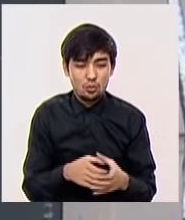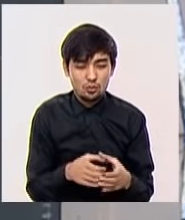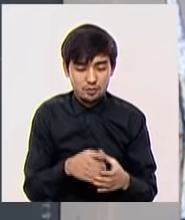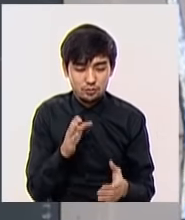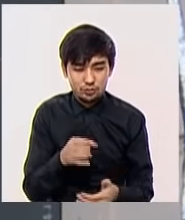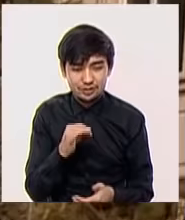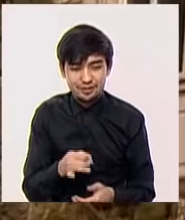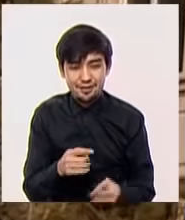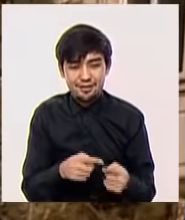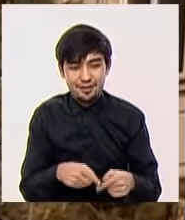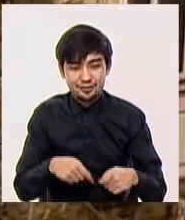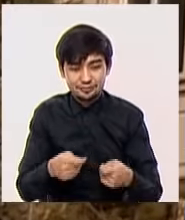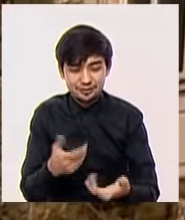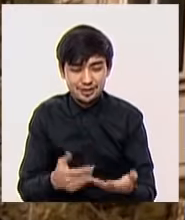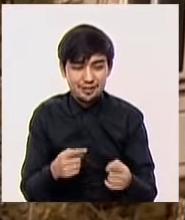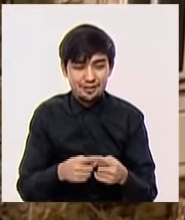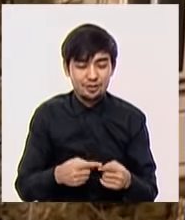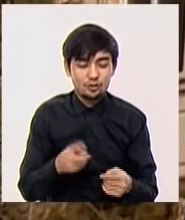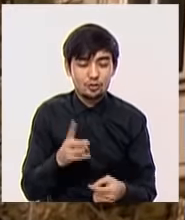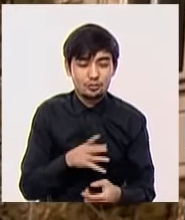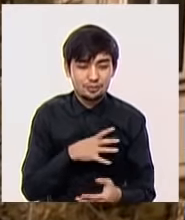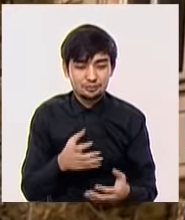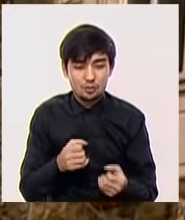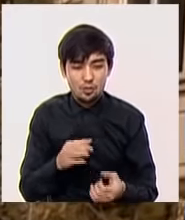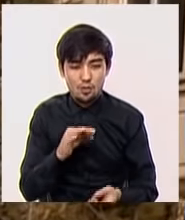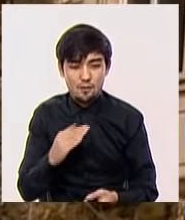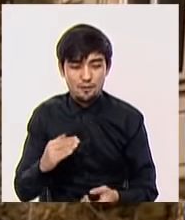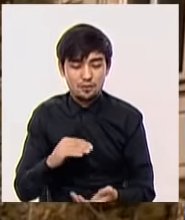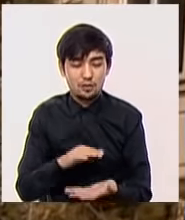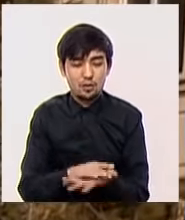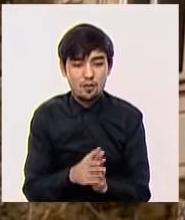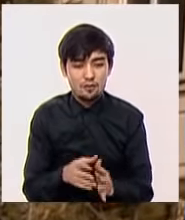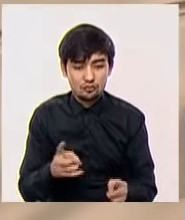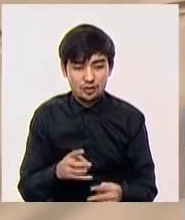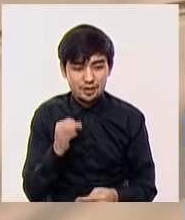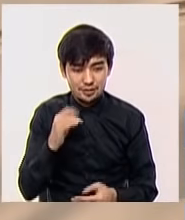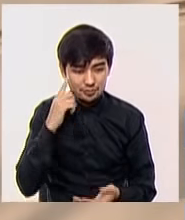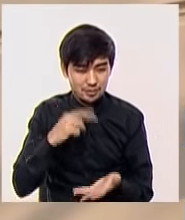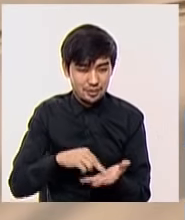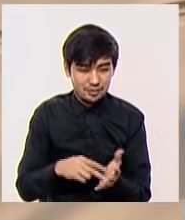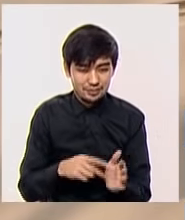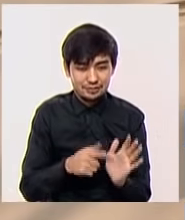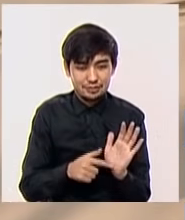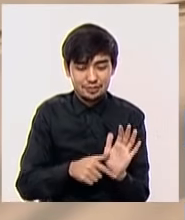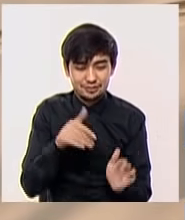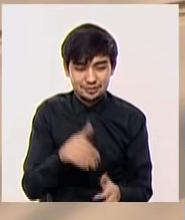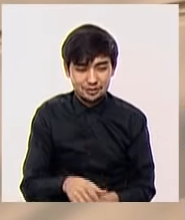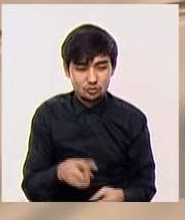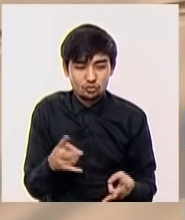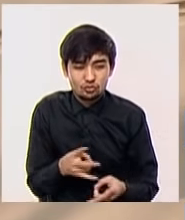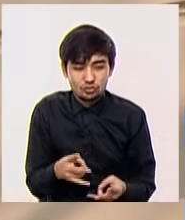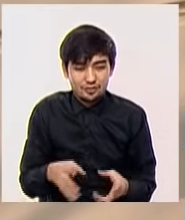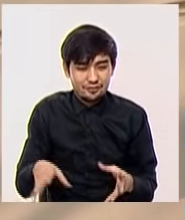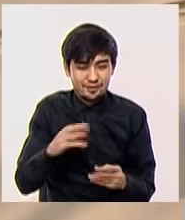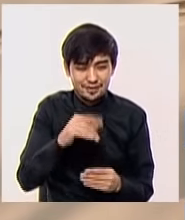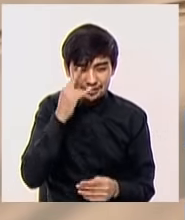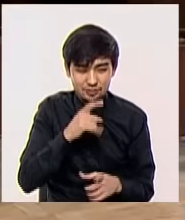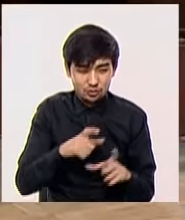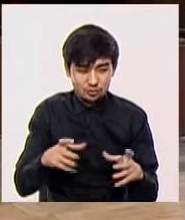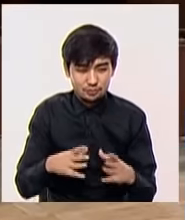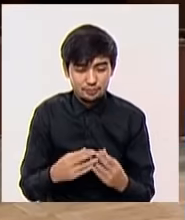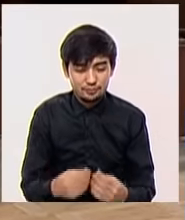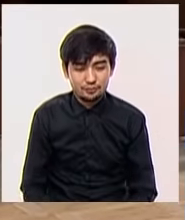арендатора и арендодателя должен быть официальный договор всего помочь с арендой планируют семи десяти тысячам нуждающихся по всему как